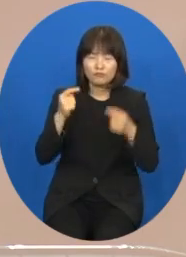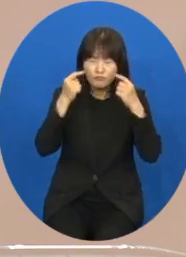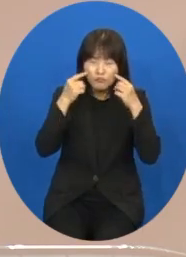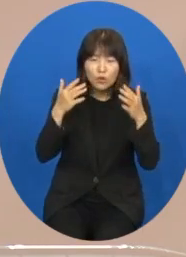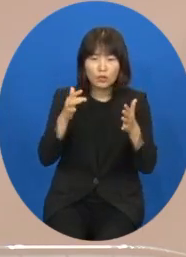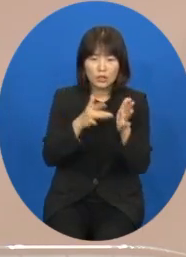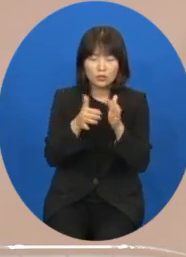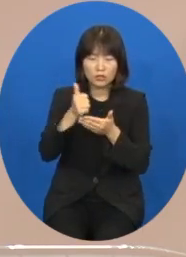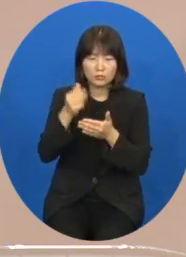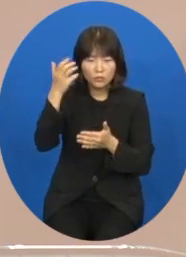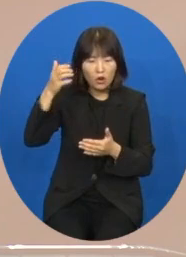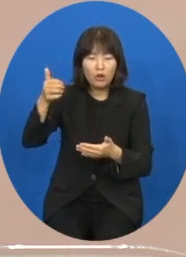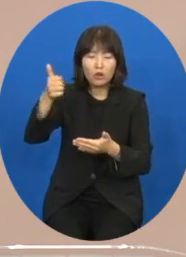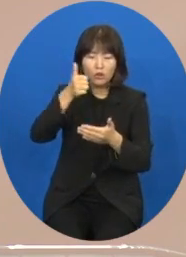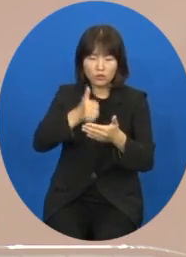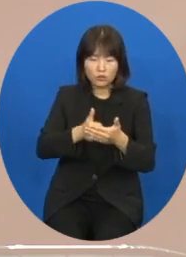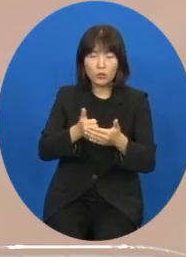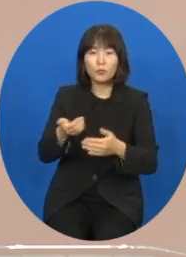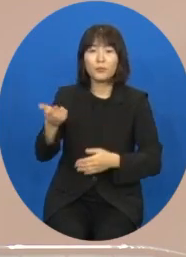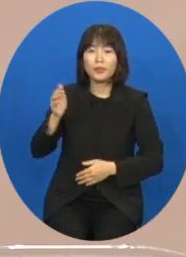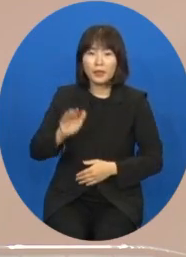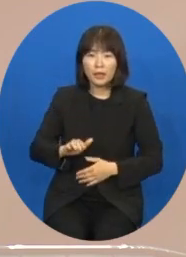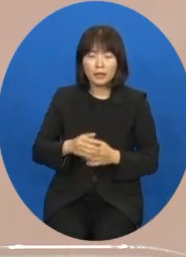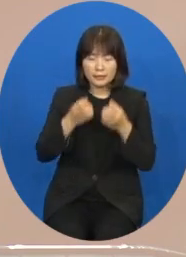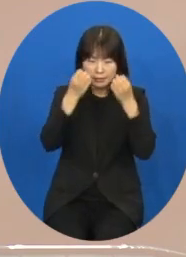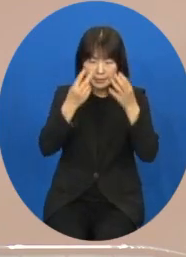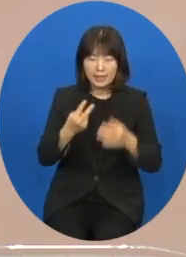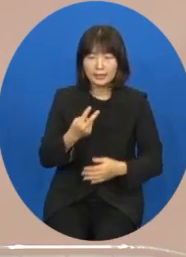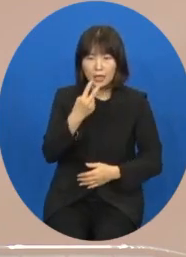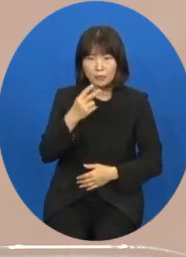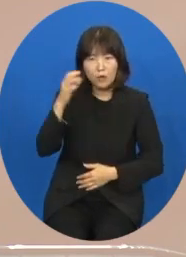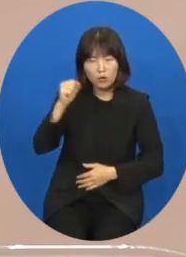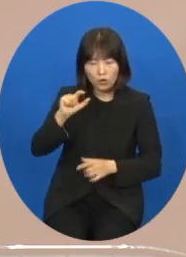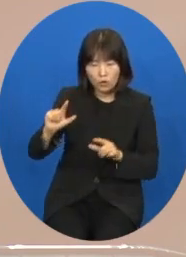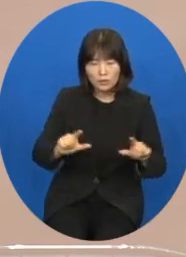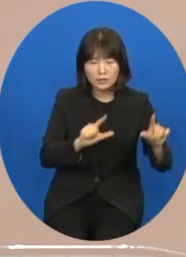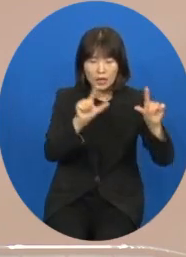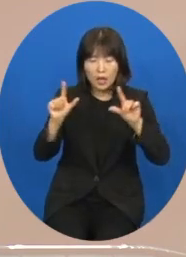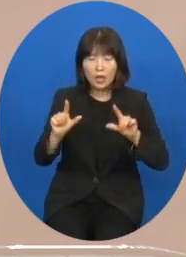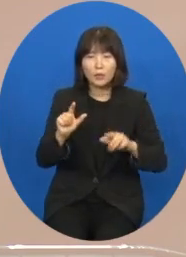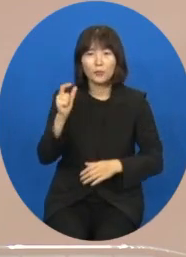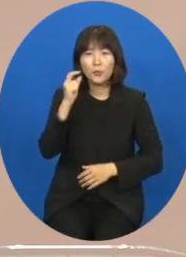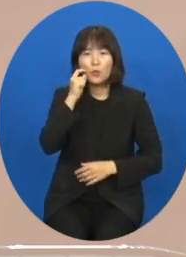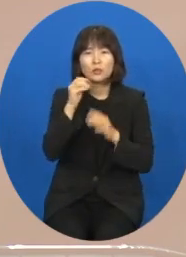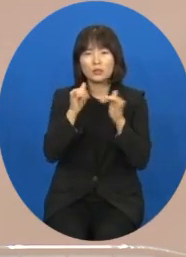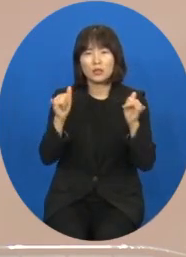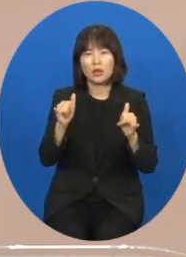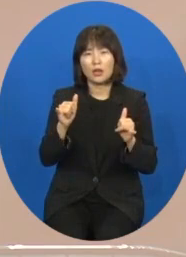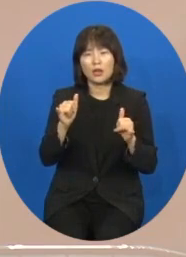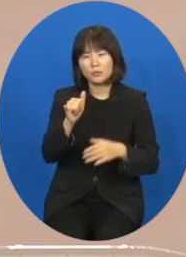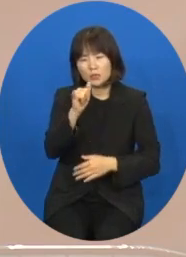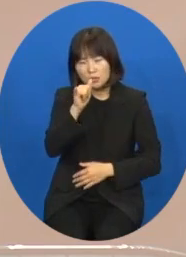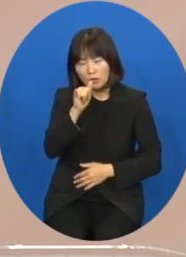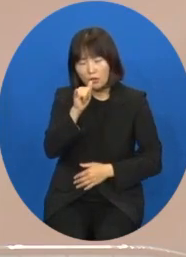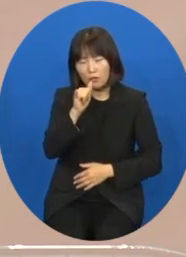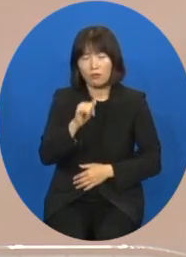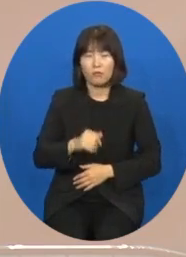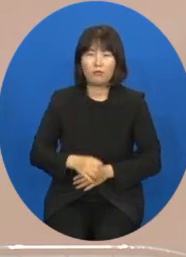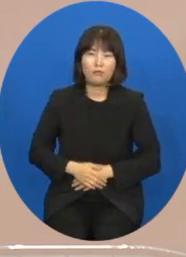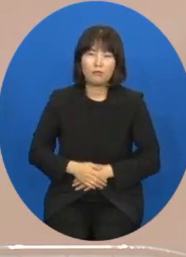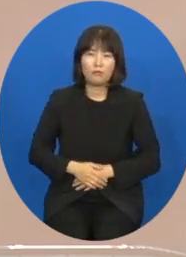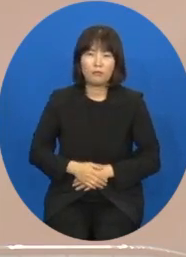예수님을 영접했는데도 새 생명으로 살지 못하는 사람이 있는 것도 사실이에요.